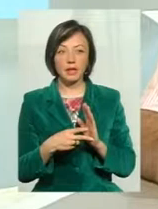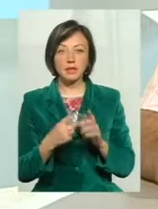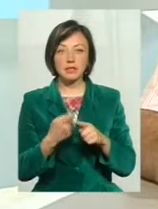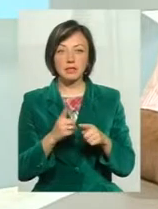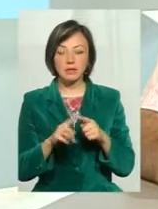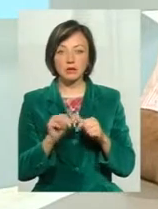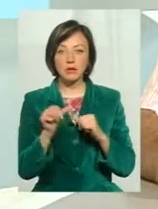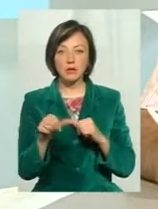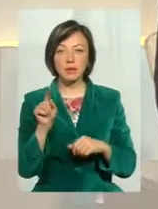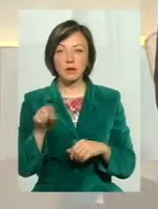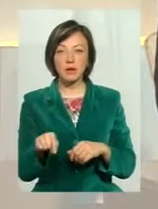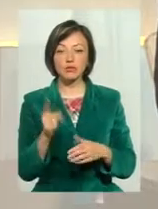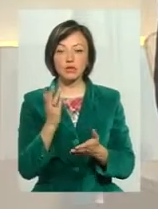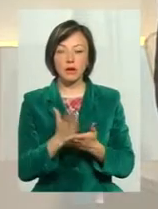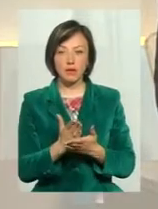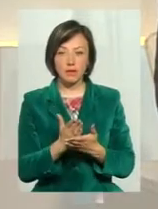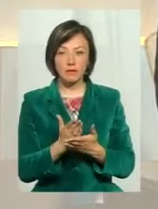що